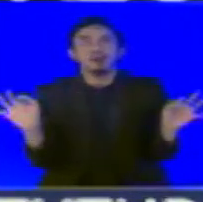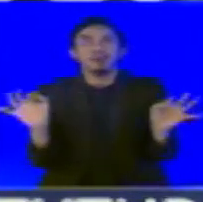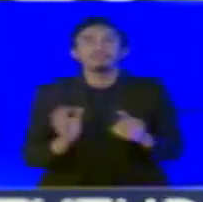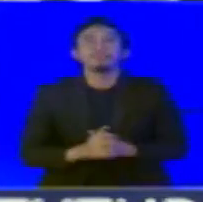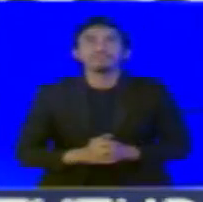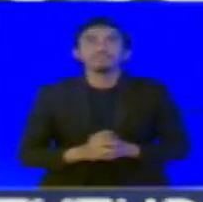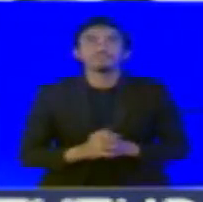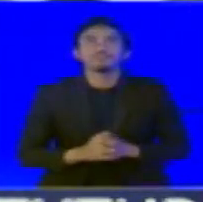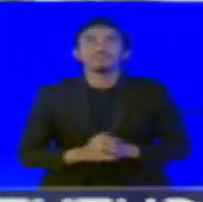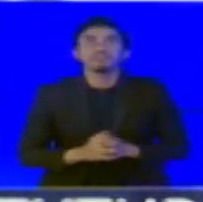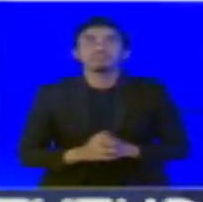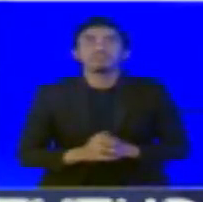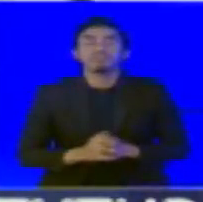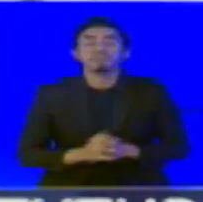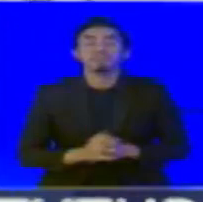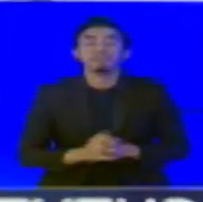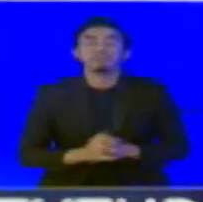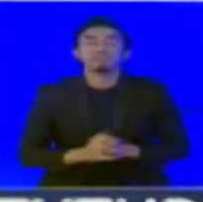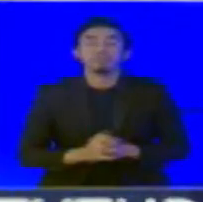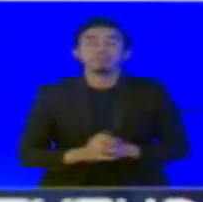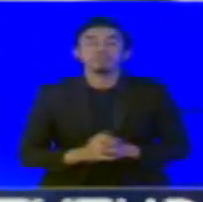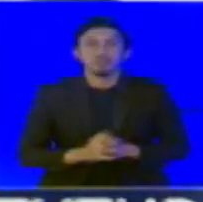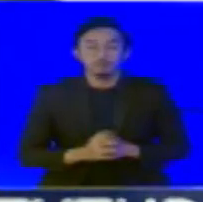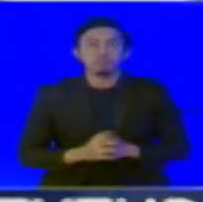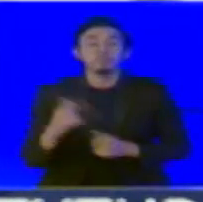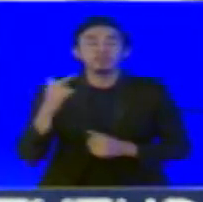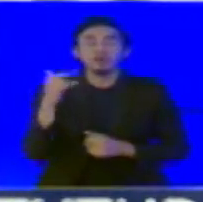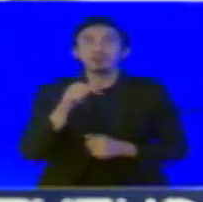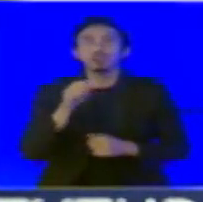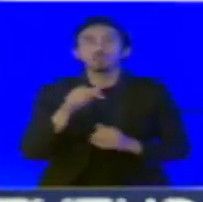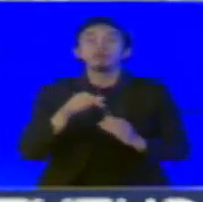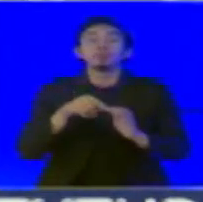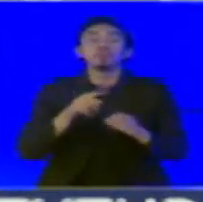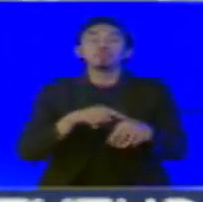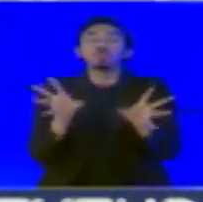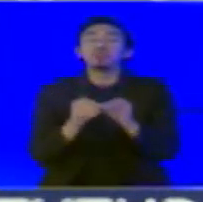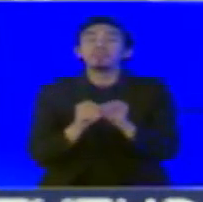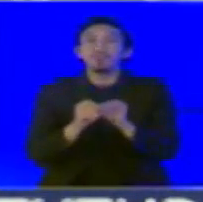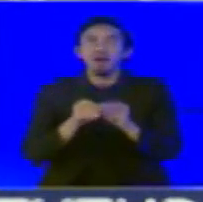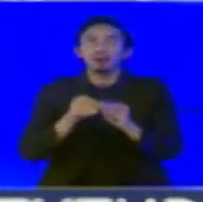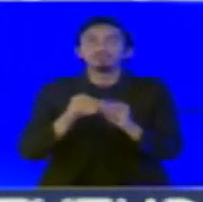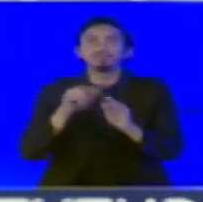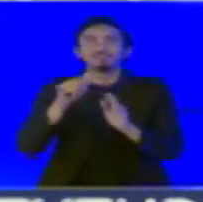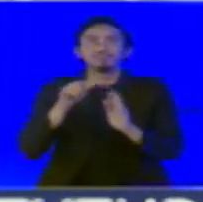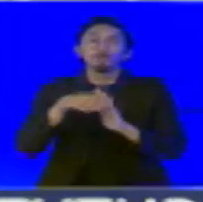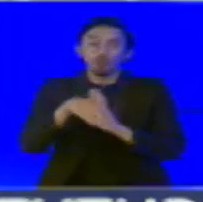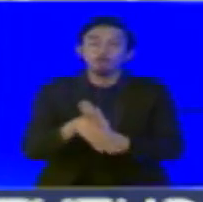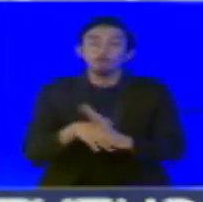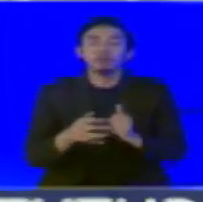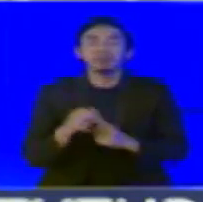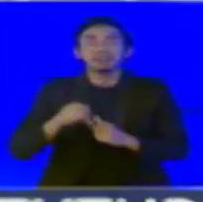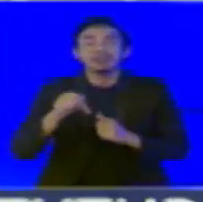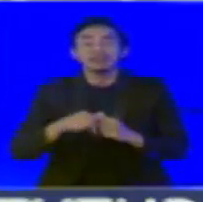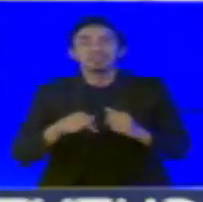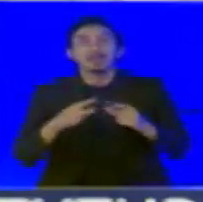Bahkan tidak jarang sejumlah maskapai mengurangi jam terbangnya untuk penerbangan domestik. Akibat kondisi ini, Angkasa Pura 1 Surabaya